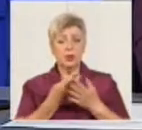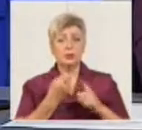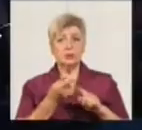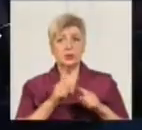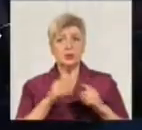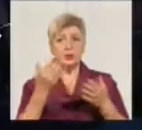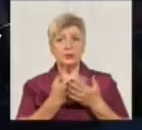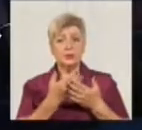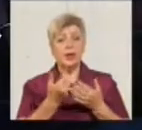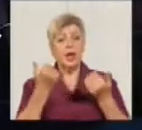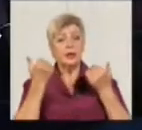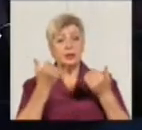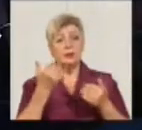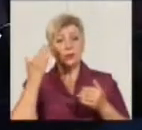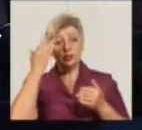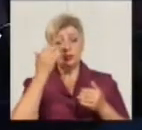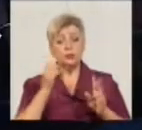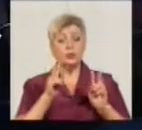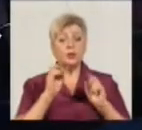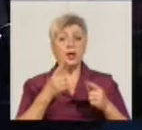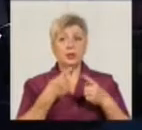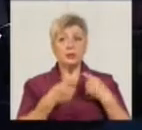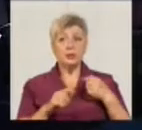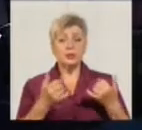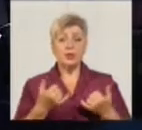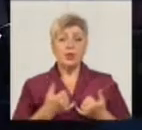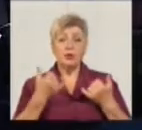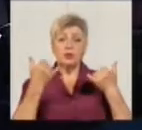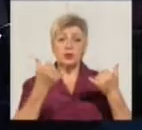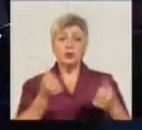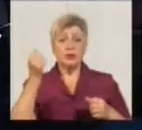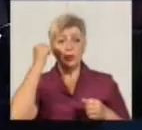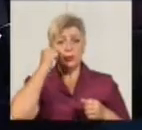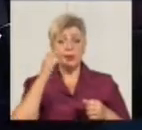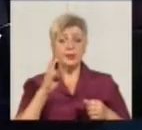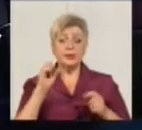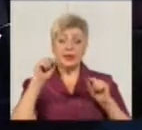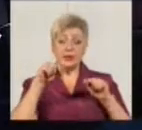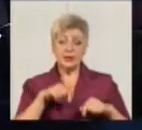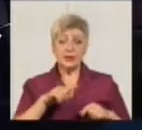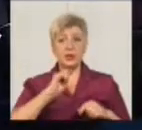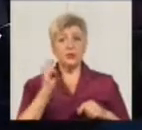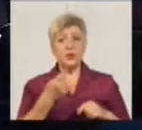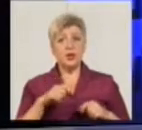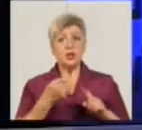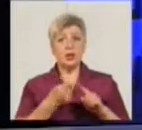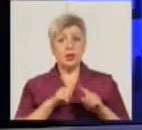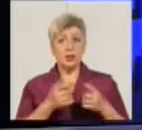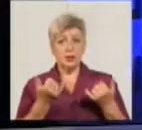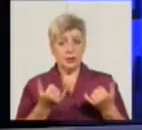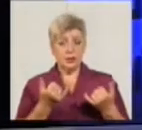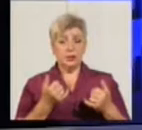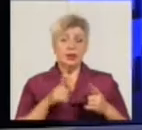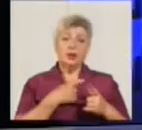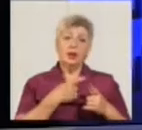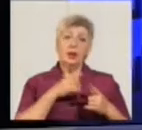На вашу думку, як відрізняється вшанування пам'яті загиблих на цій війні, яка зараз у нас, і, наприклад, Друга